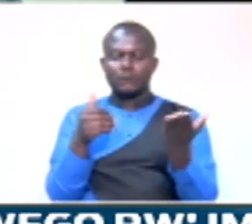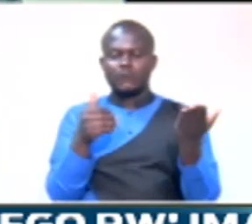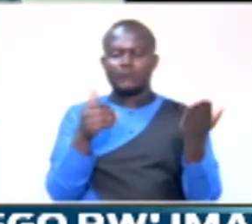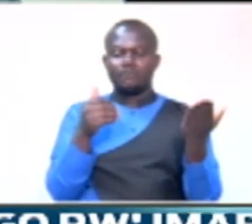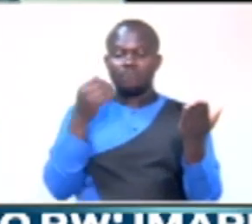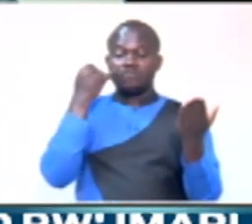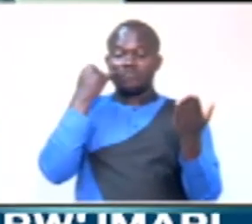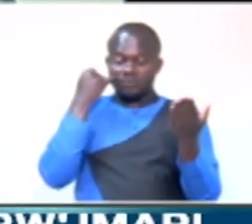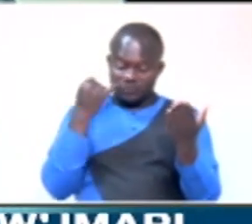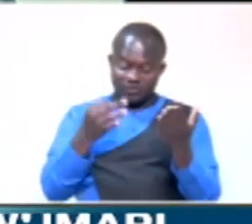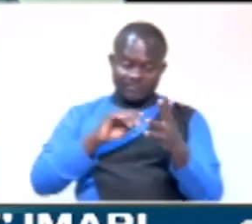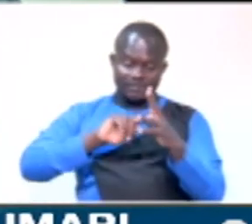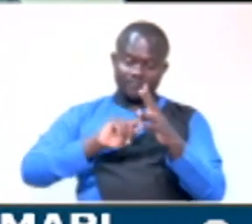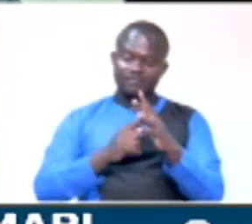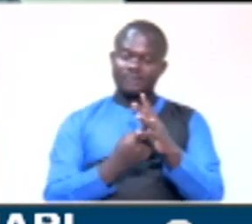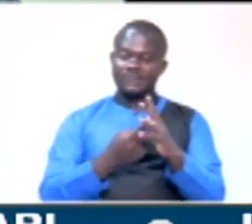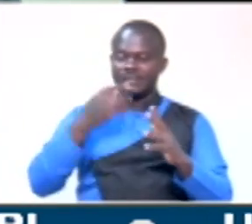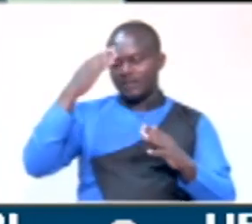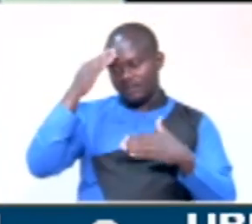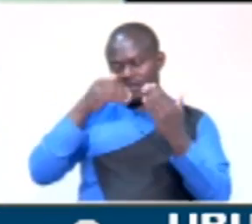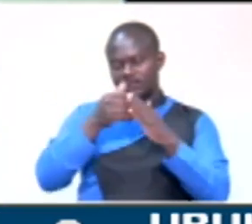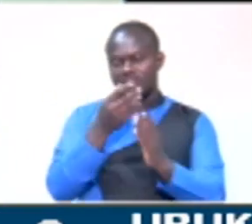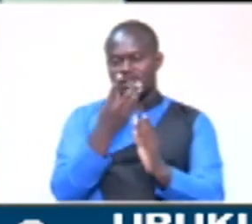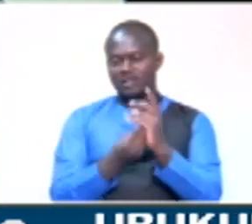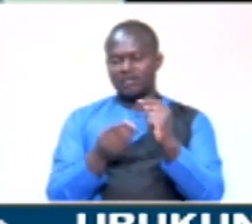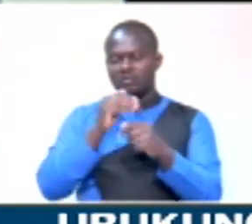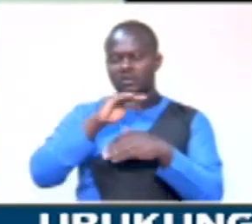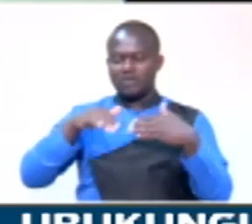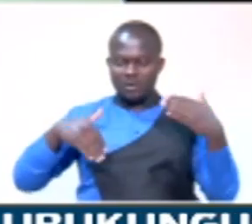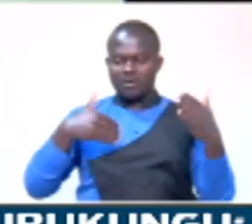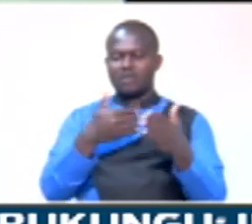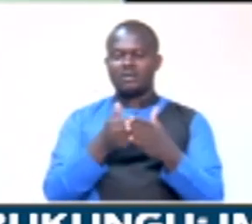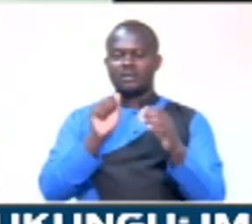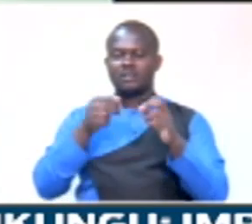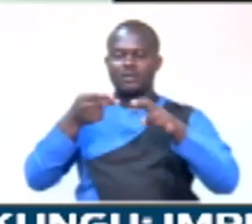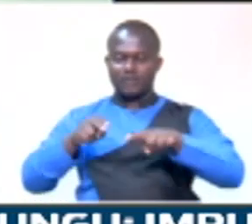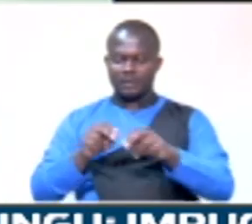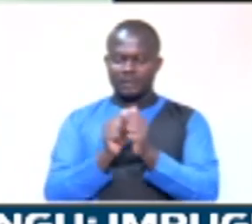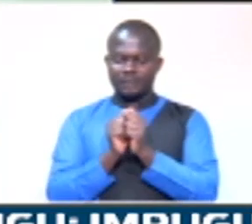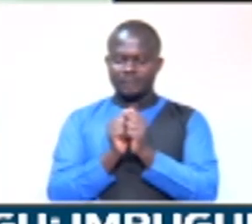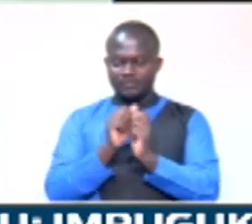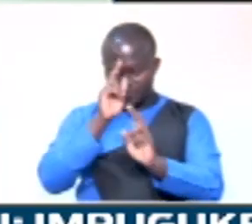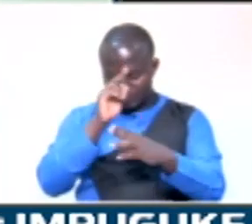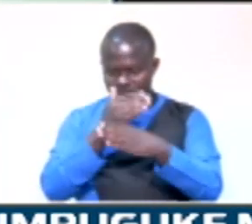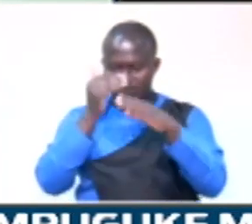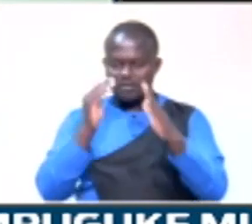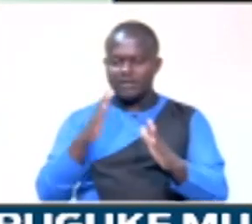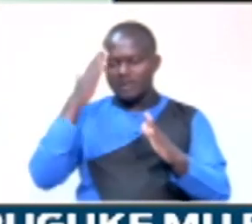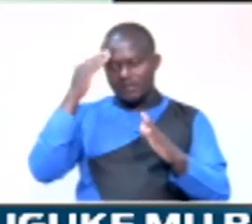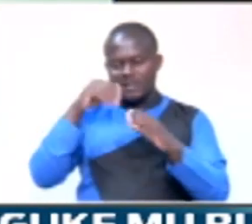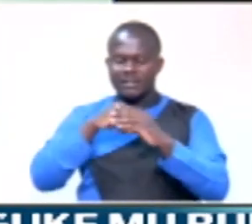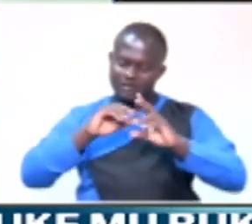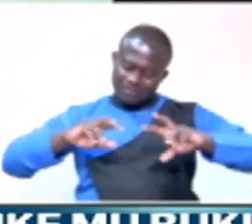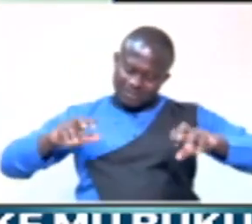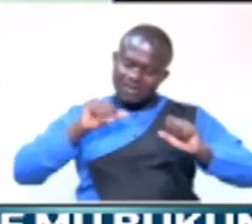niyo ntandaro yo kugira ngo kiriya gihombo cyose kibe. Ba minisita, kuki inyigo